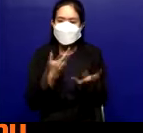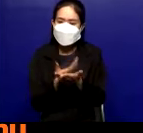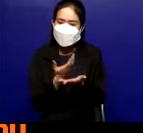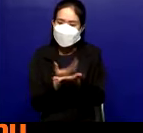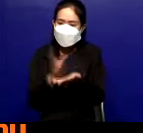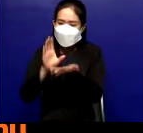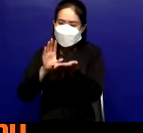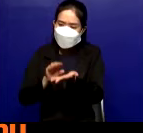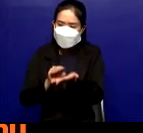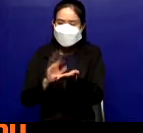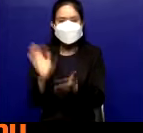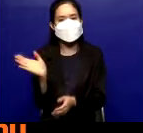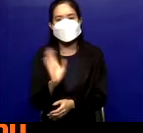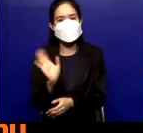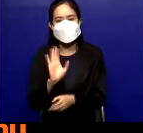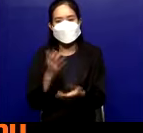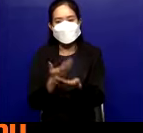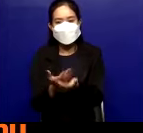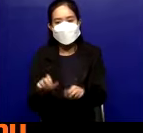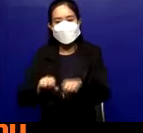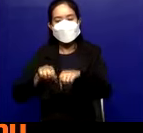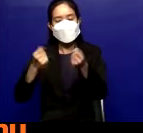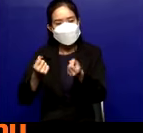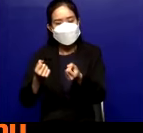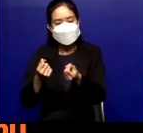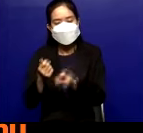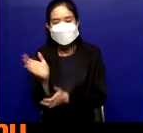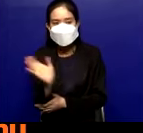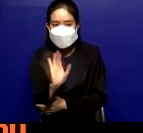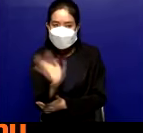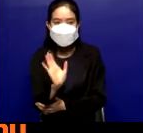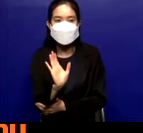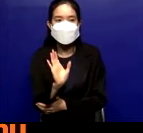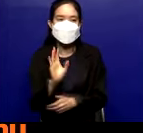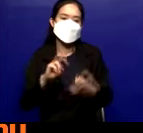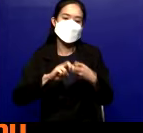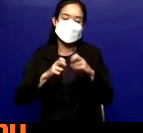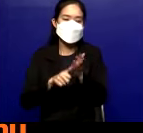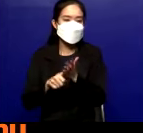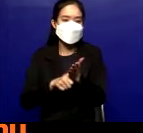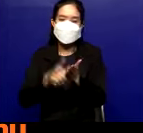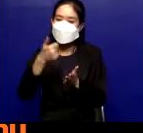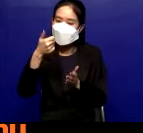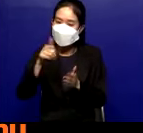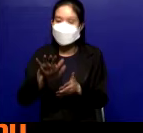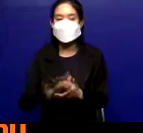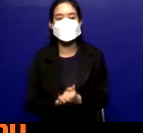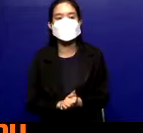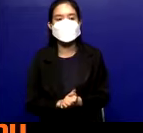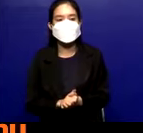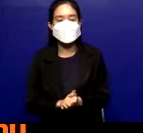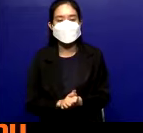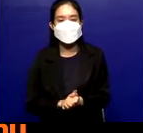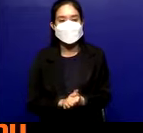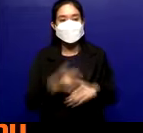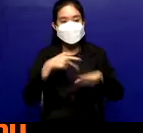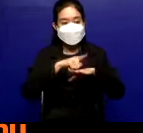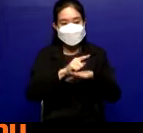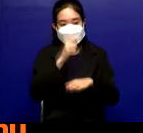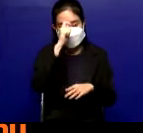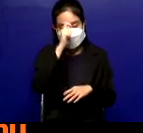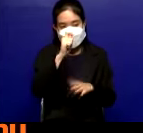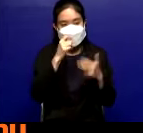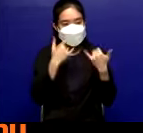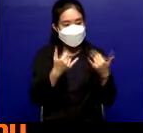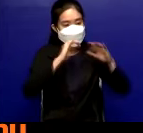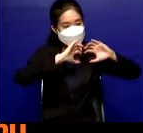การออกแบบที่รัฐบาลชุดนี้ทำอยู่สไลด์ถัดไปค่ะท่านประธานที่เคารพถ้าสรุปง่ายๆคือรัฐบ